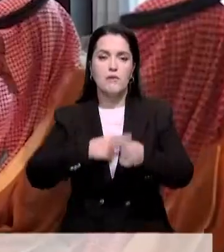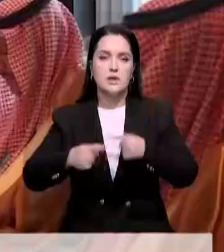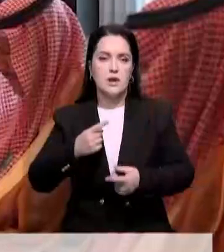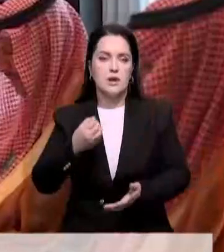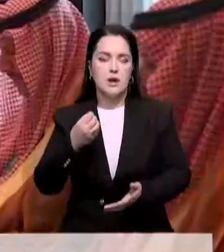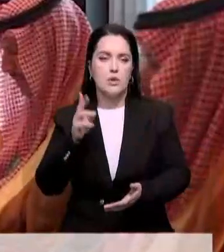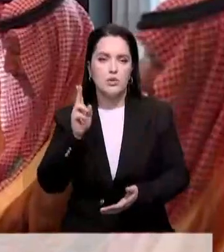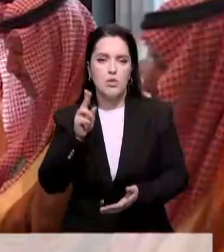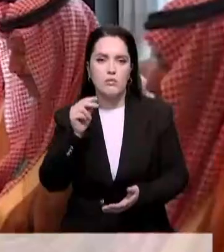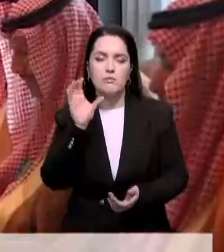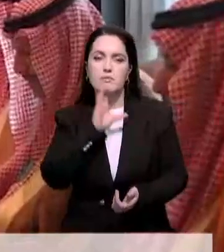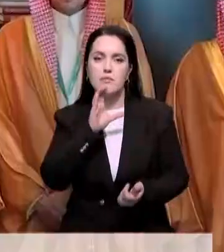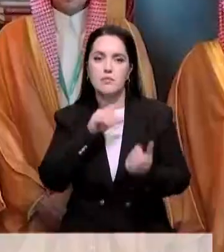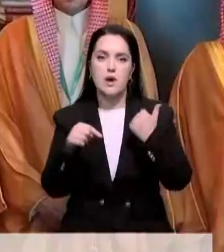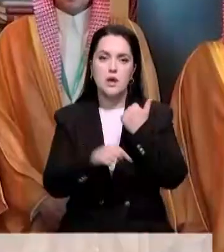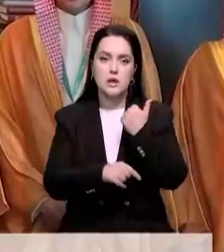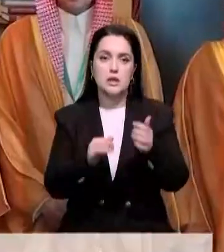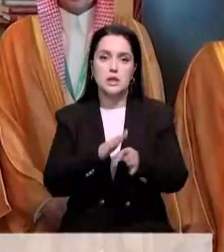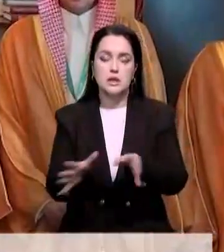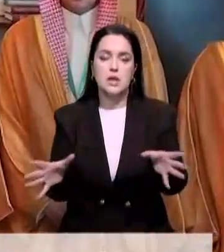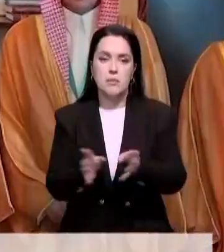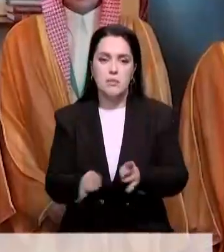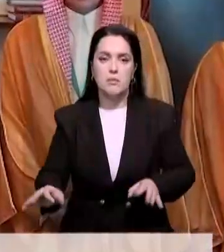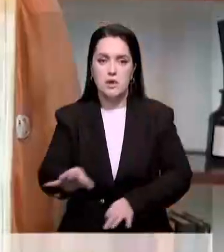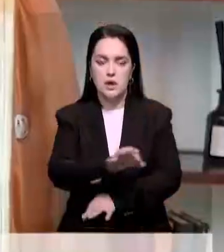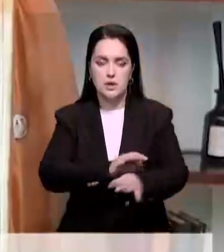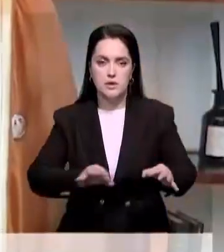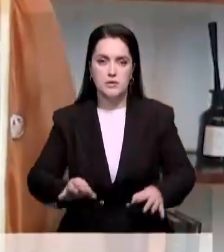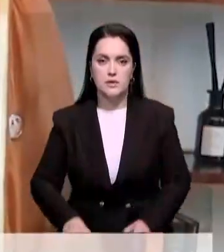возврата преступных активов и реализации совместных